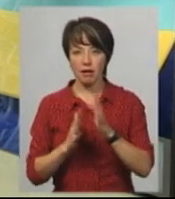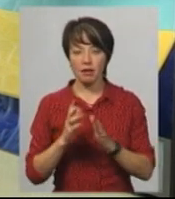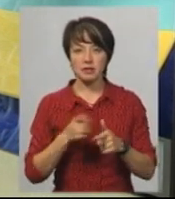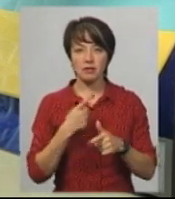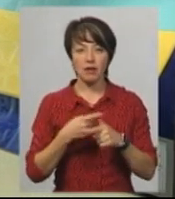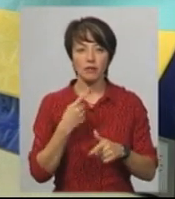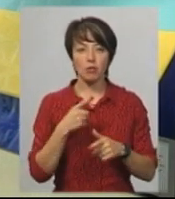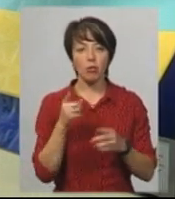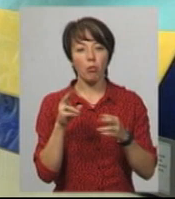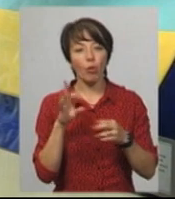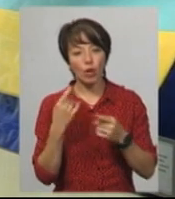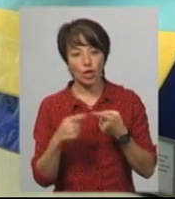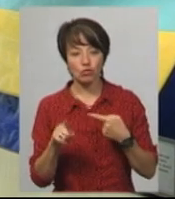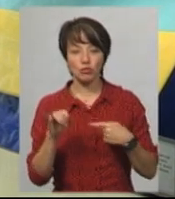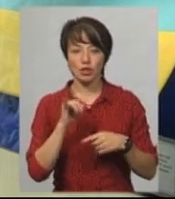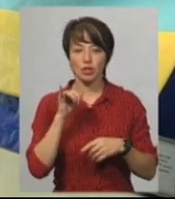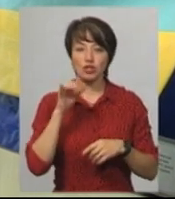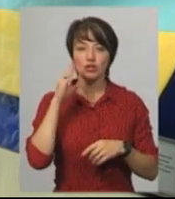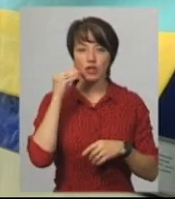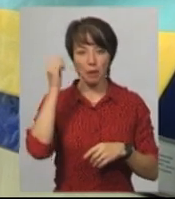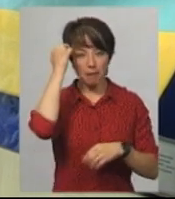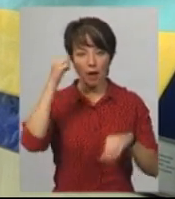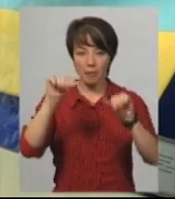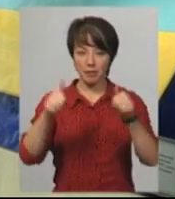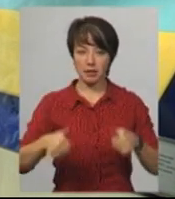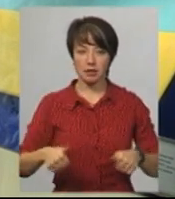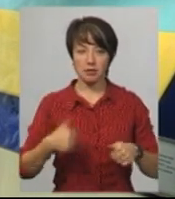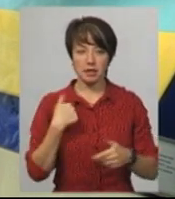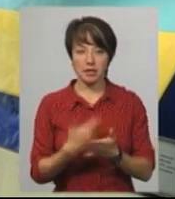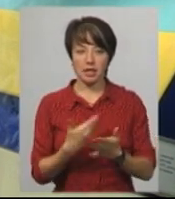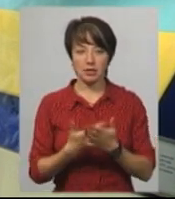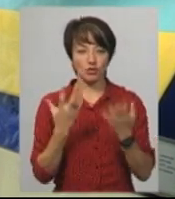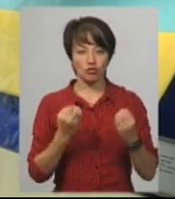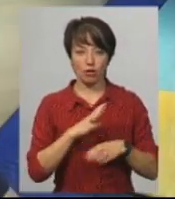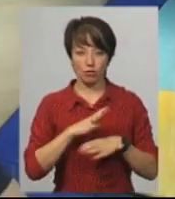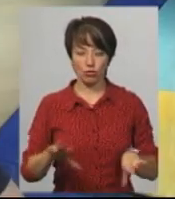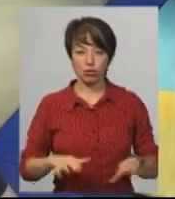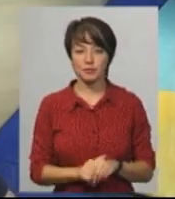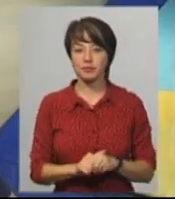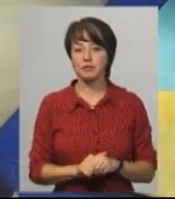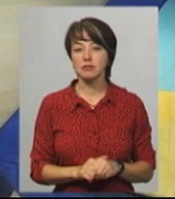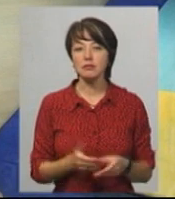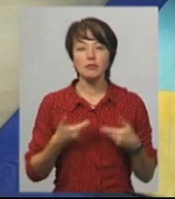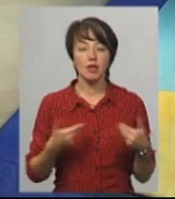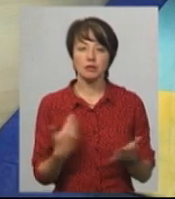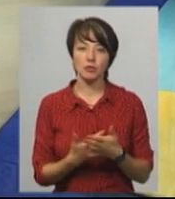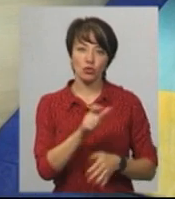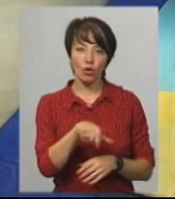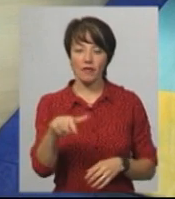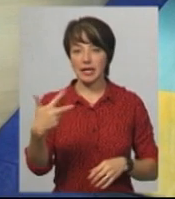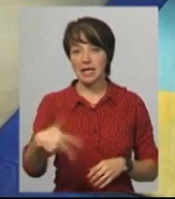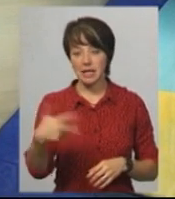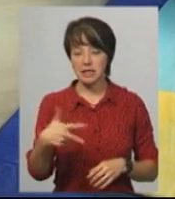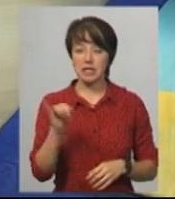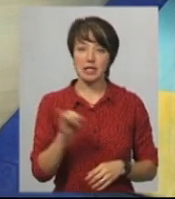а називався по-іншому. І Шевченка пам'ятника, мені здається, ще не було тоді. Нас було небагато, десь чоловік там 30,